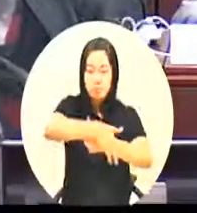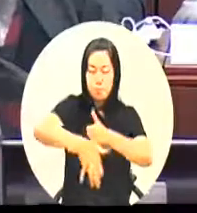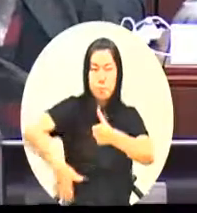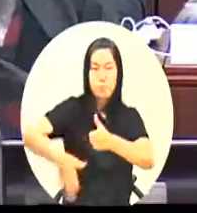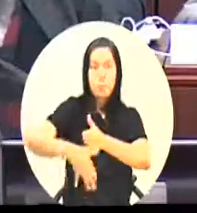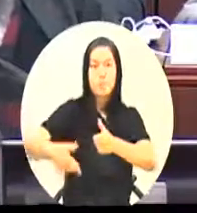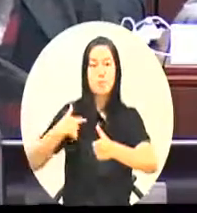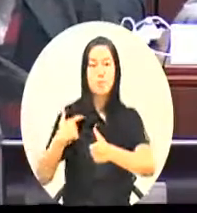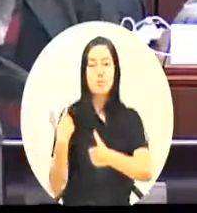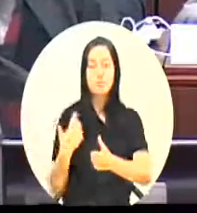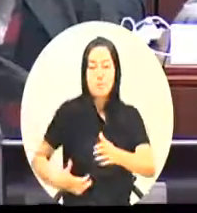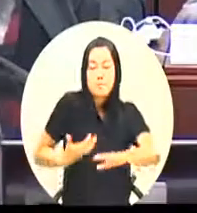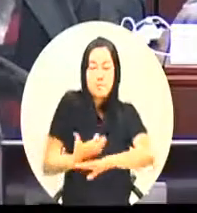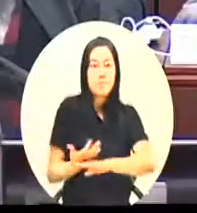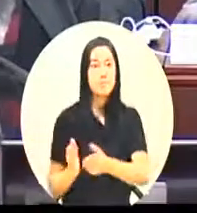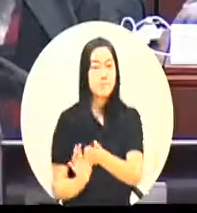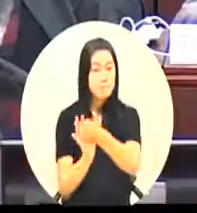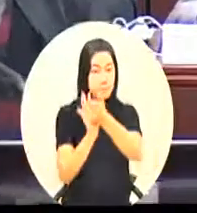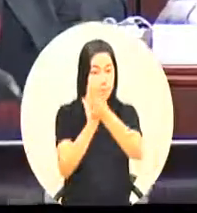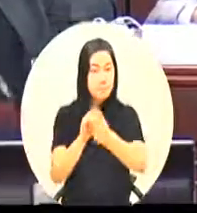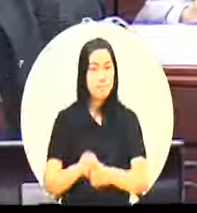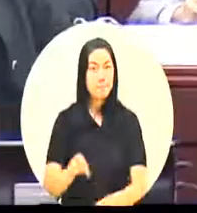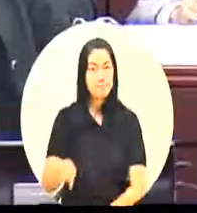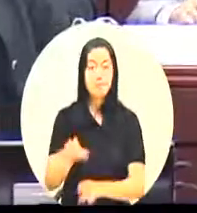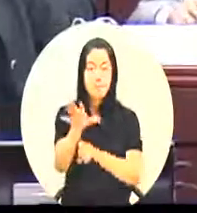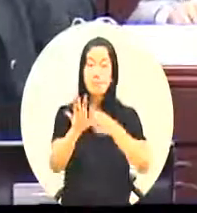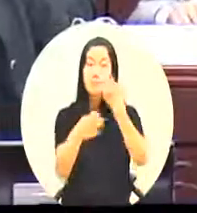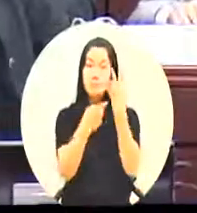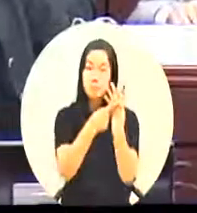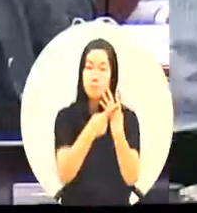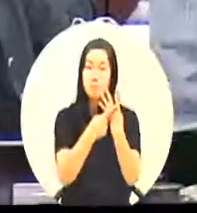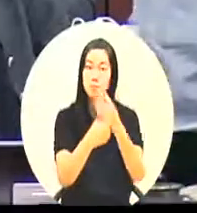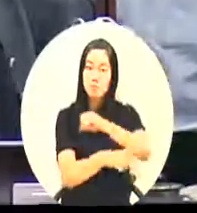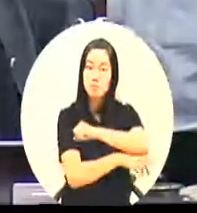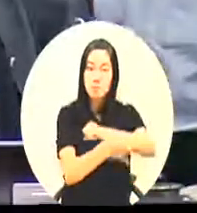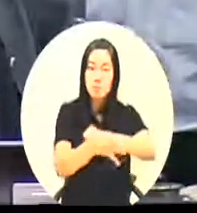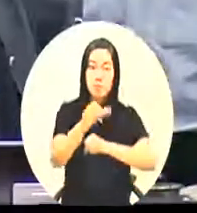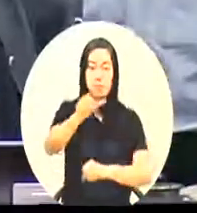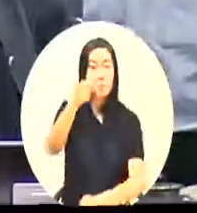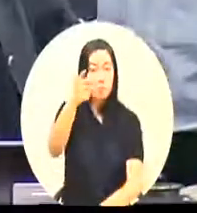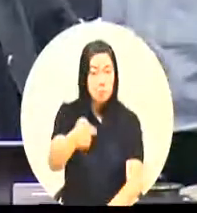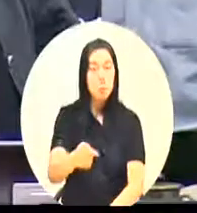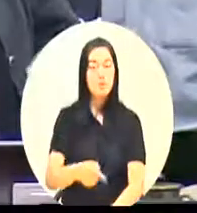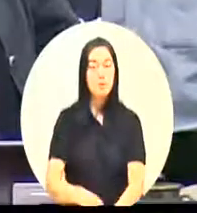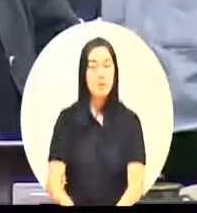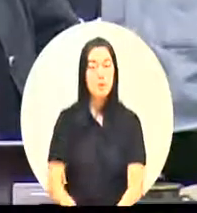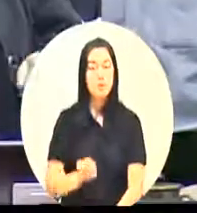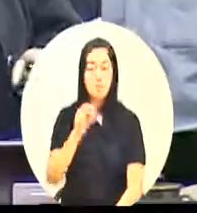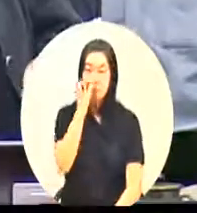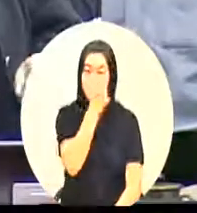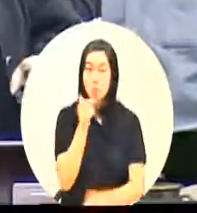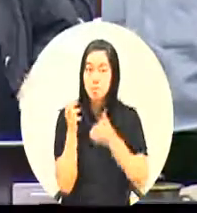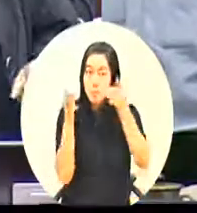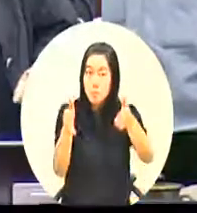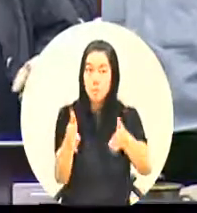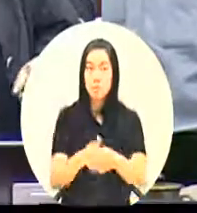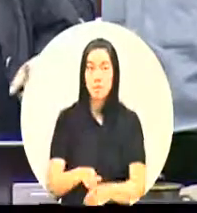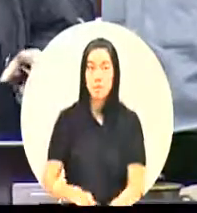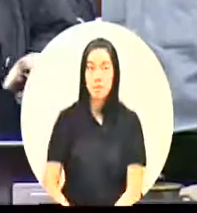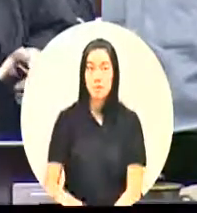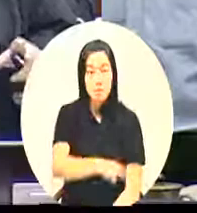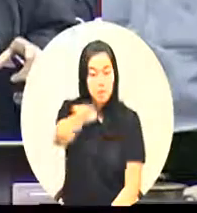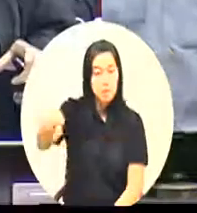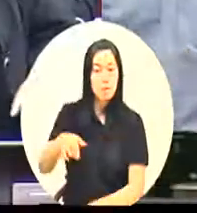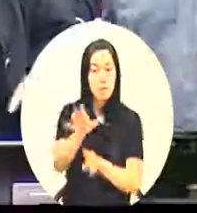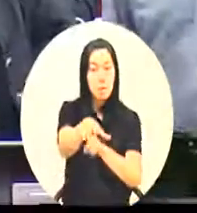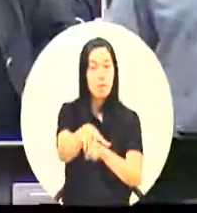的支持。我们有农业基金5亿元，就是特别对于我们这些